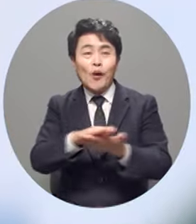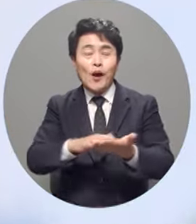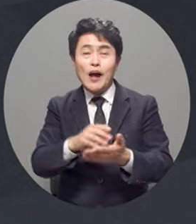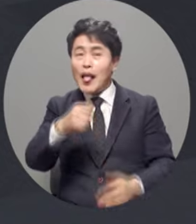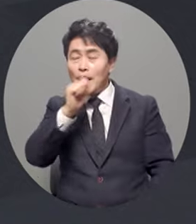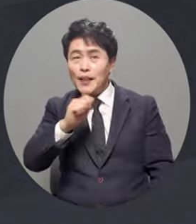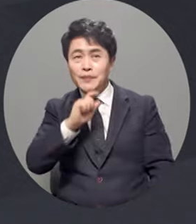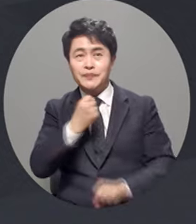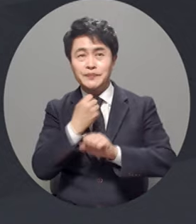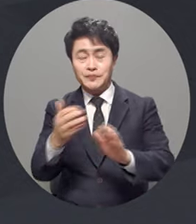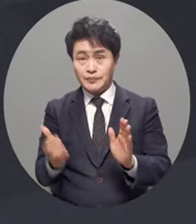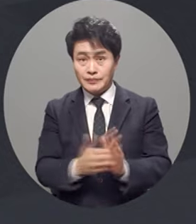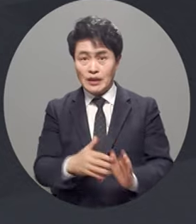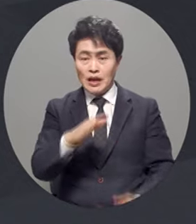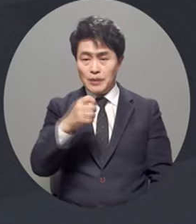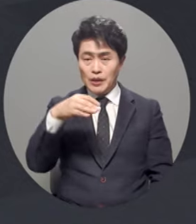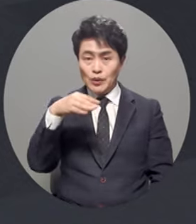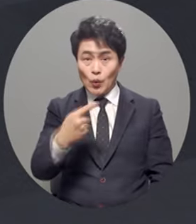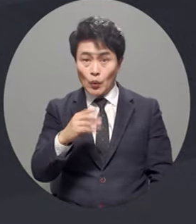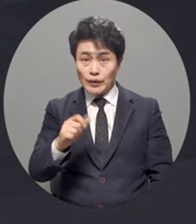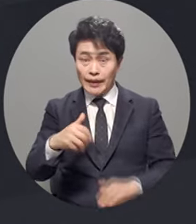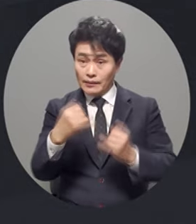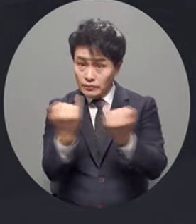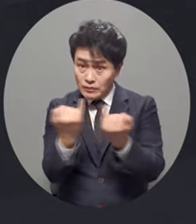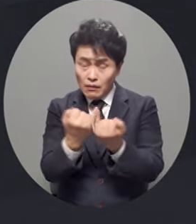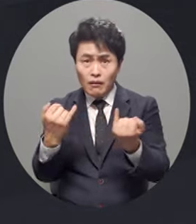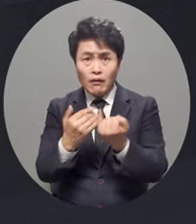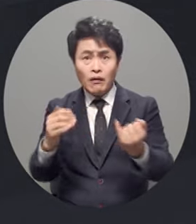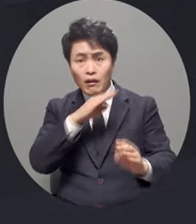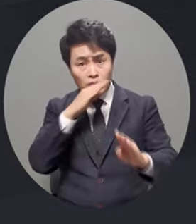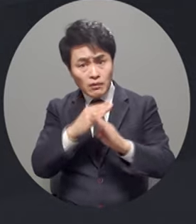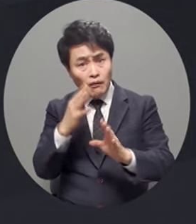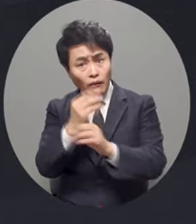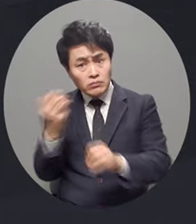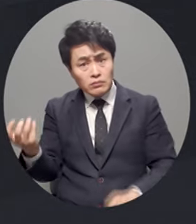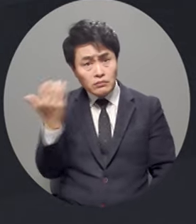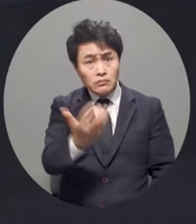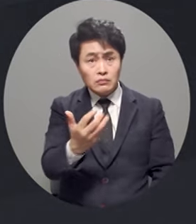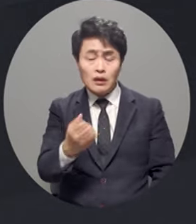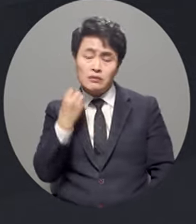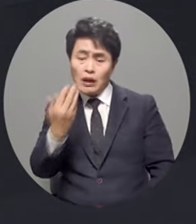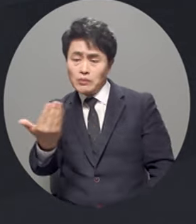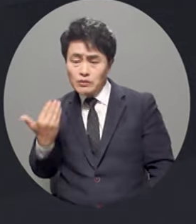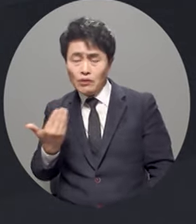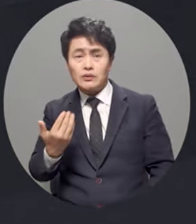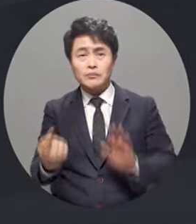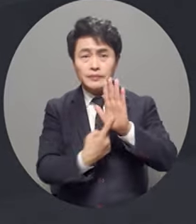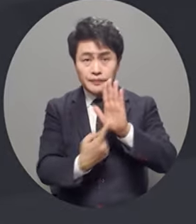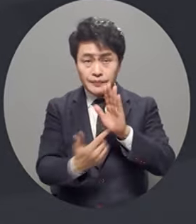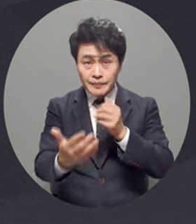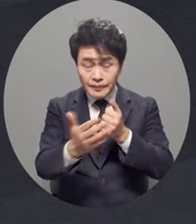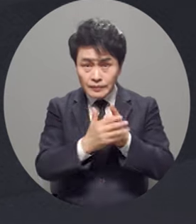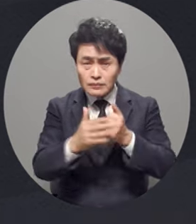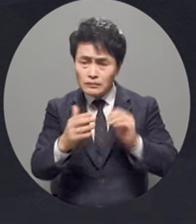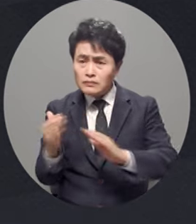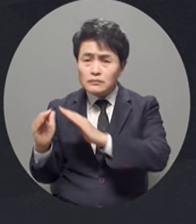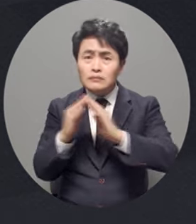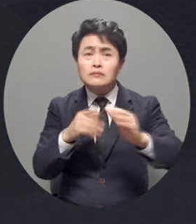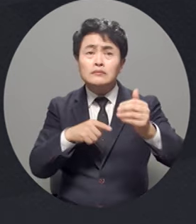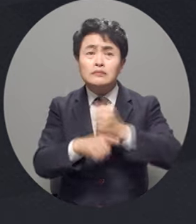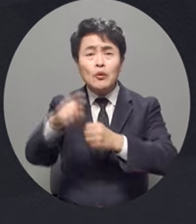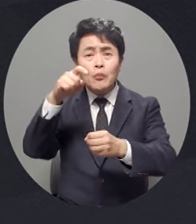공유했습니다 빅토리아는 지난주 한 팔로가 북한으로 언제 이사했고 묻자 3개월 전이라고 밝혔지만 이사를 한 이유나